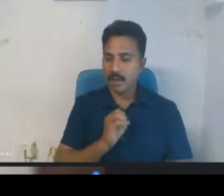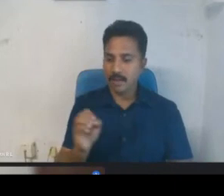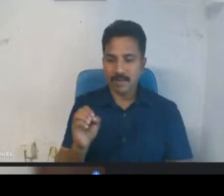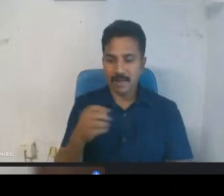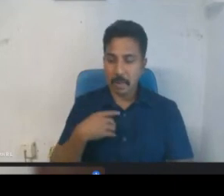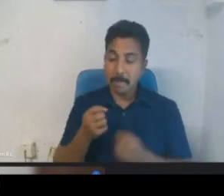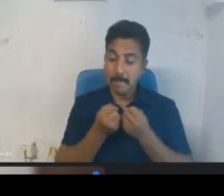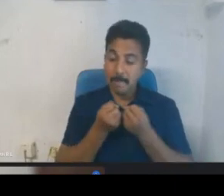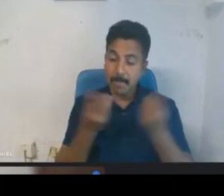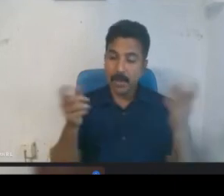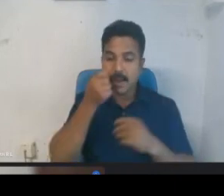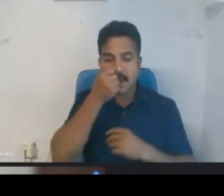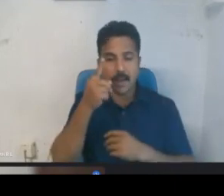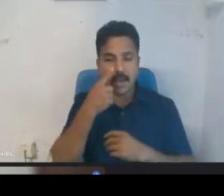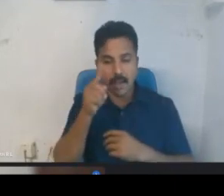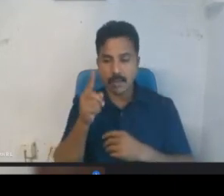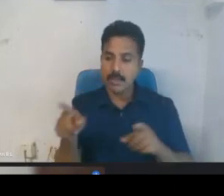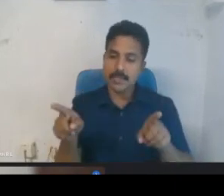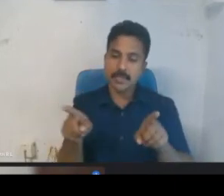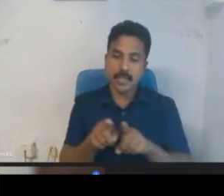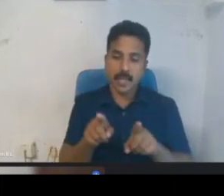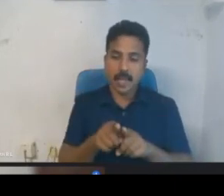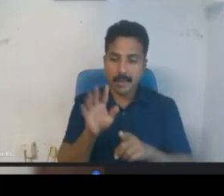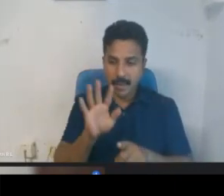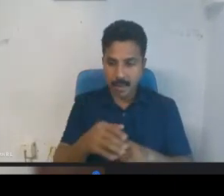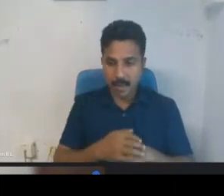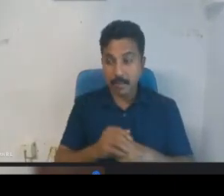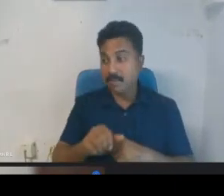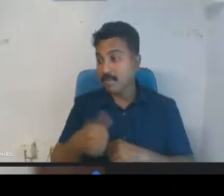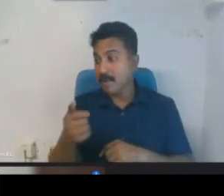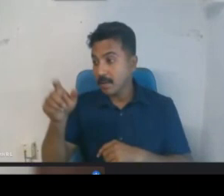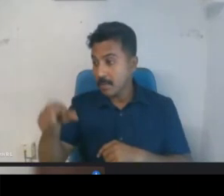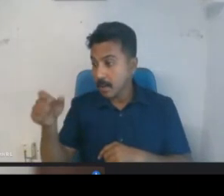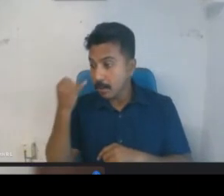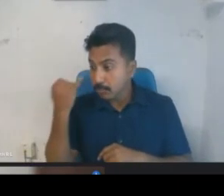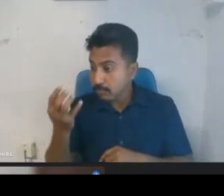ഈ അവസ്ഥയിലൂടെ നിങ്ങൾ പോകുമ്പം നിങ്ങൾ മറ്റുള്ളവരെ കണ്ടെത്തുമ്പം